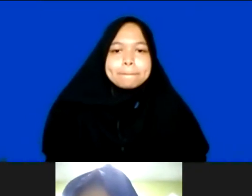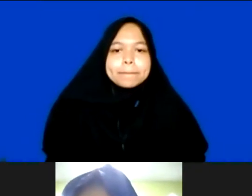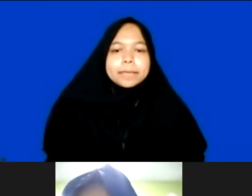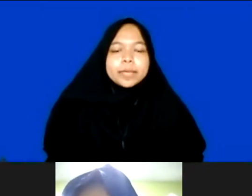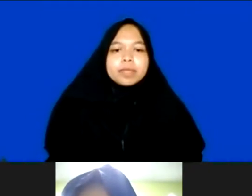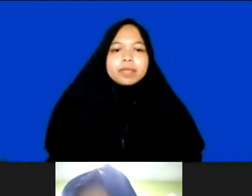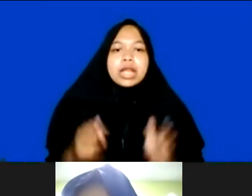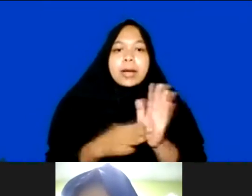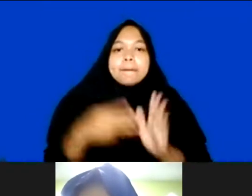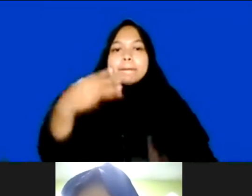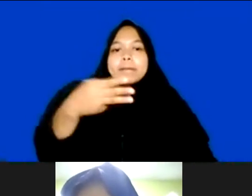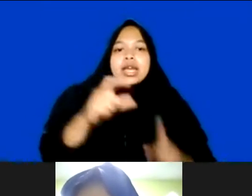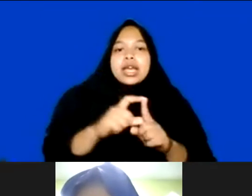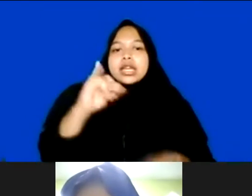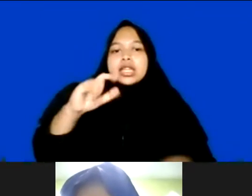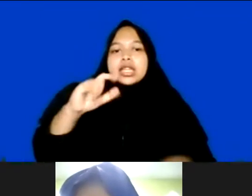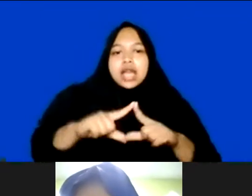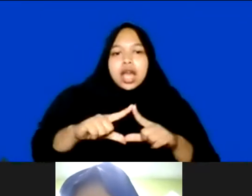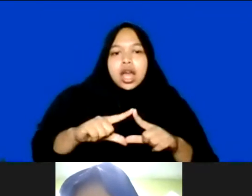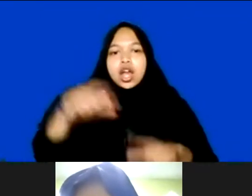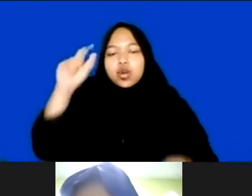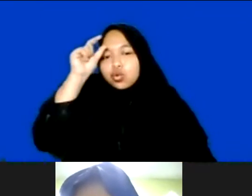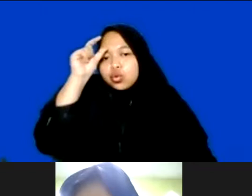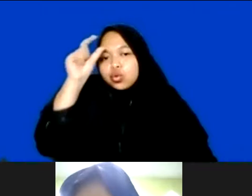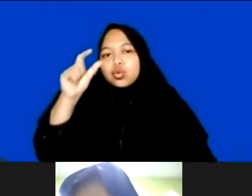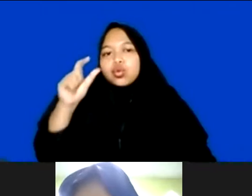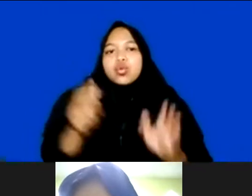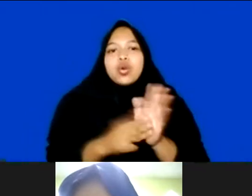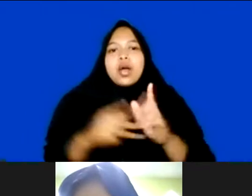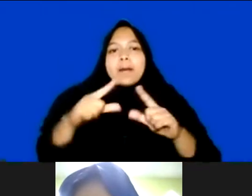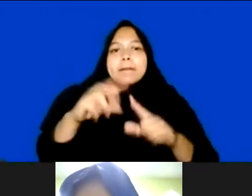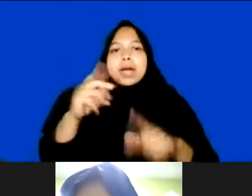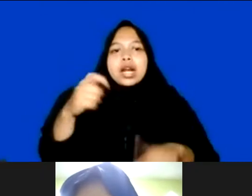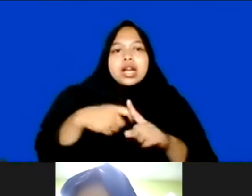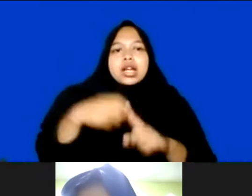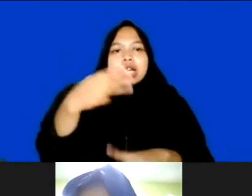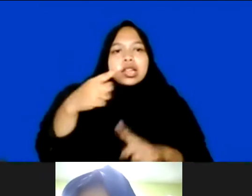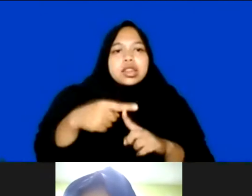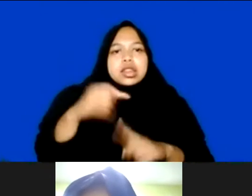Media yang cocok untuk pikiran, Mas Kirei.